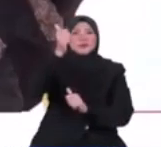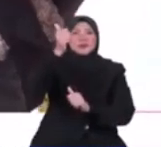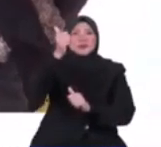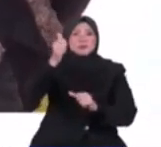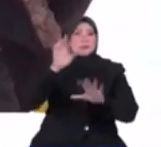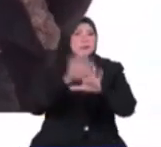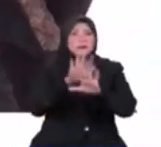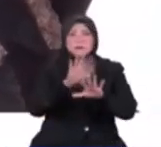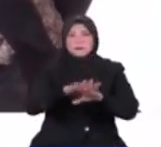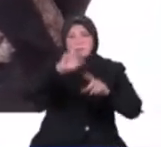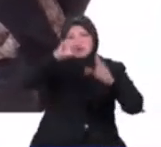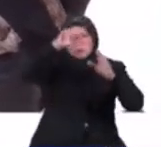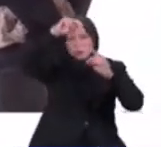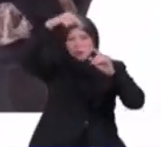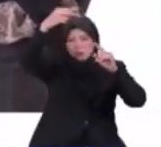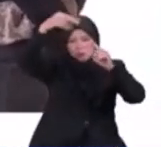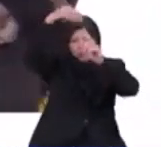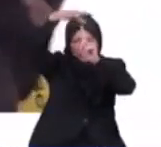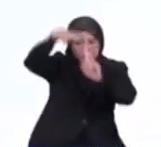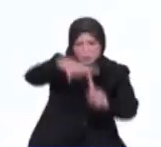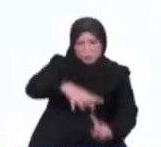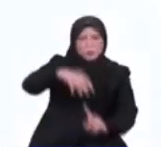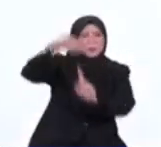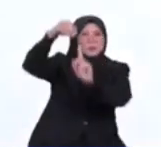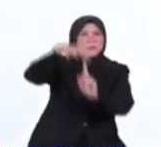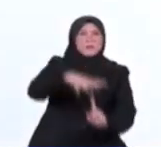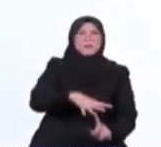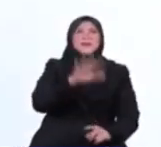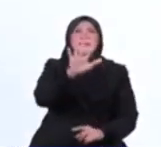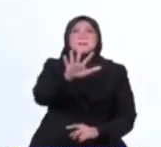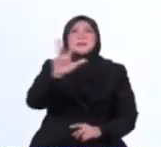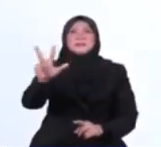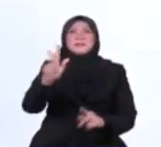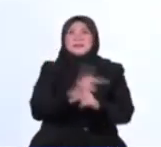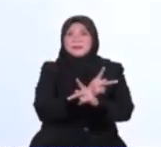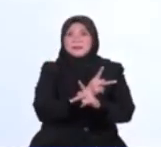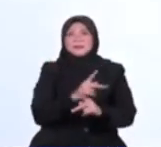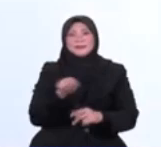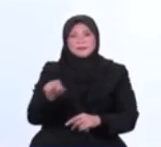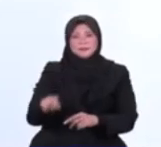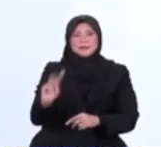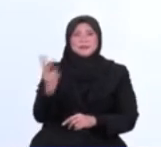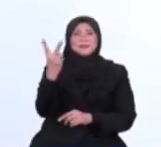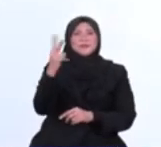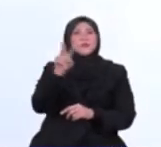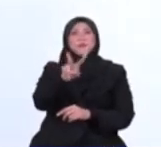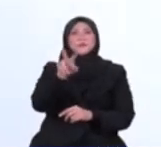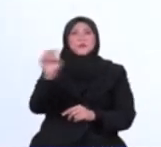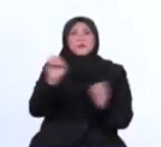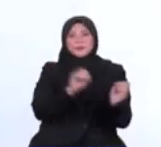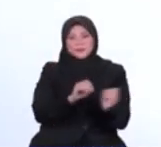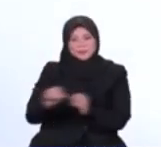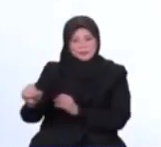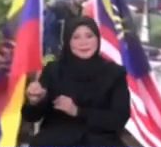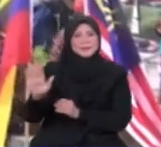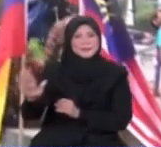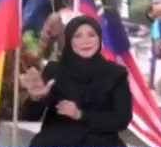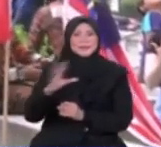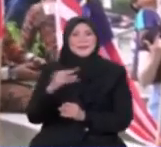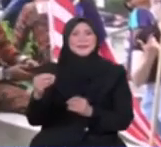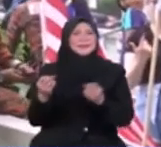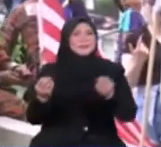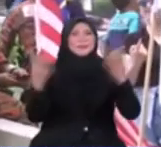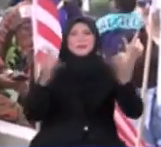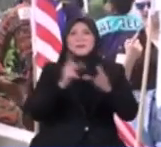sebagai paling banyak melakukan terjunan dengan 53 kali ini juga adalah kali ke20 penganjuran acara tersebut dan